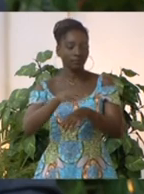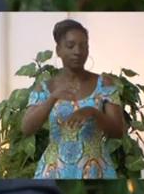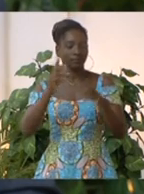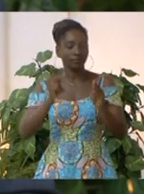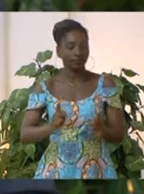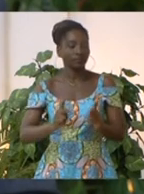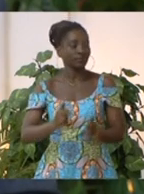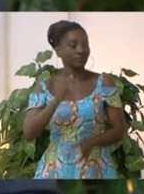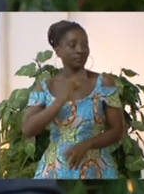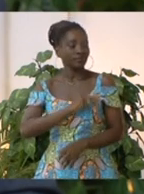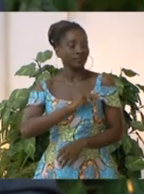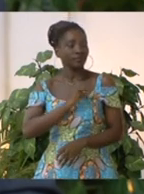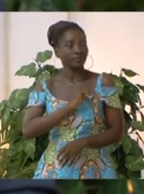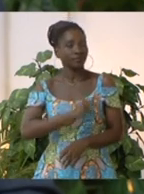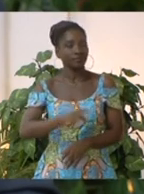Votants,